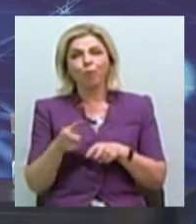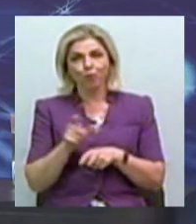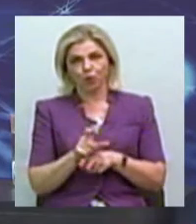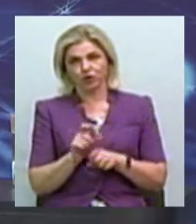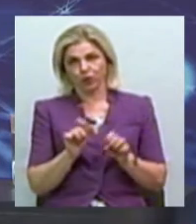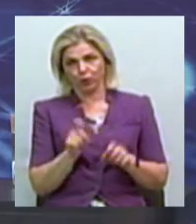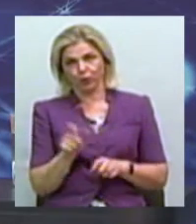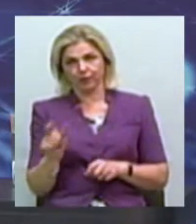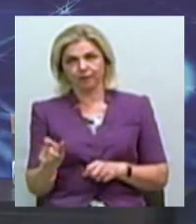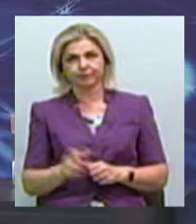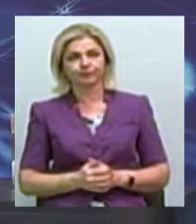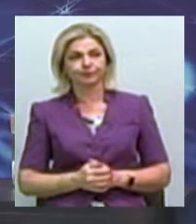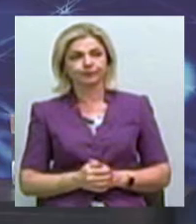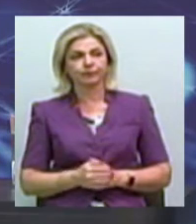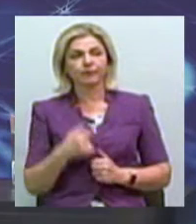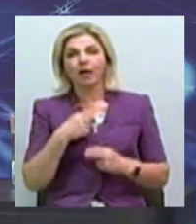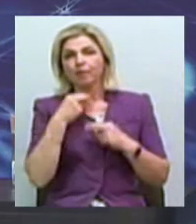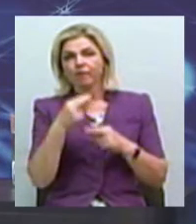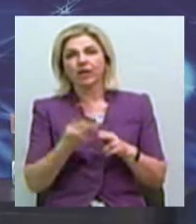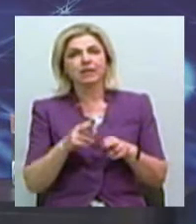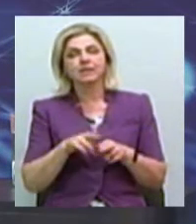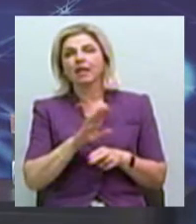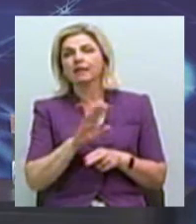Я підкреслюю, що це не підручники, ми не